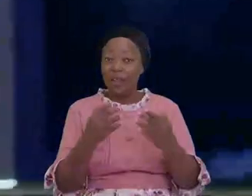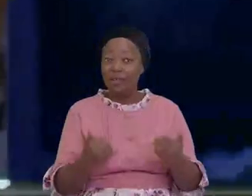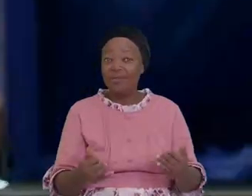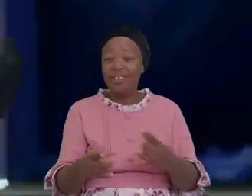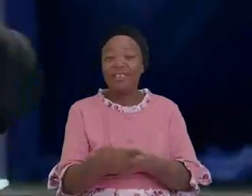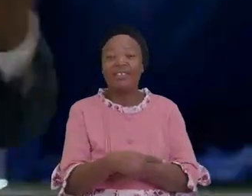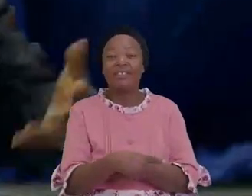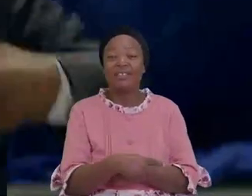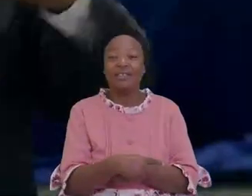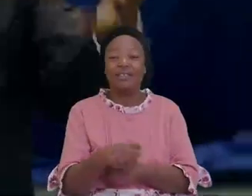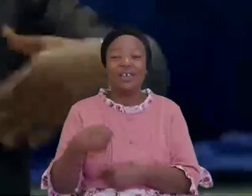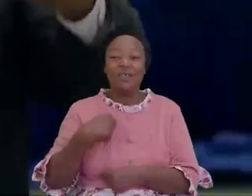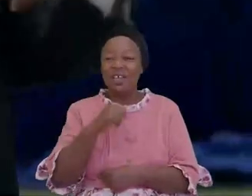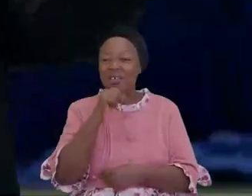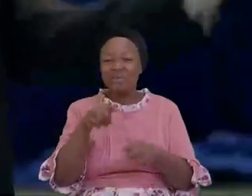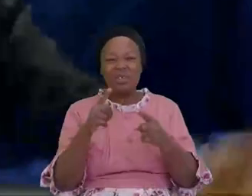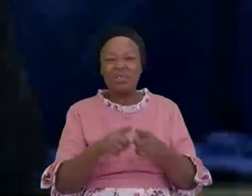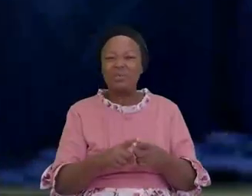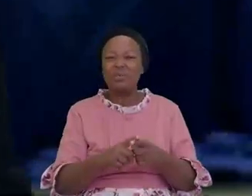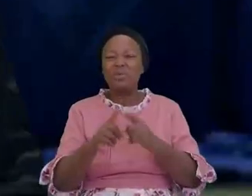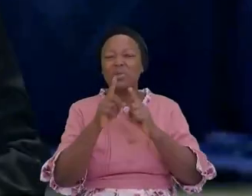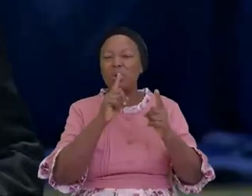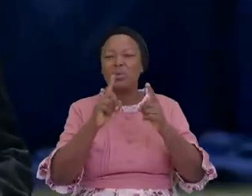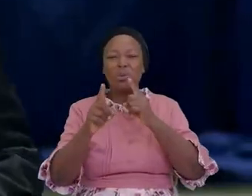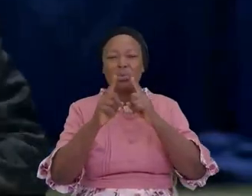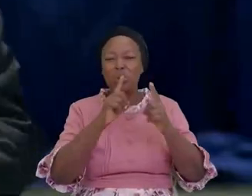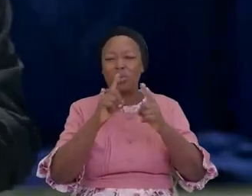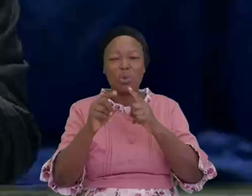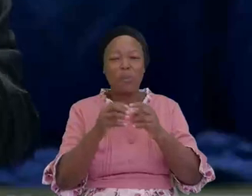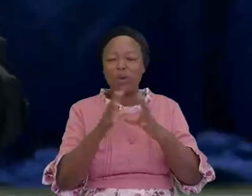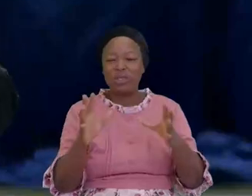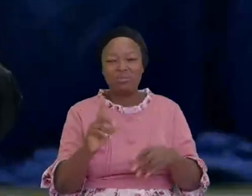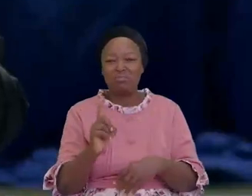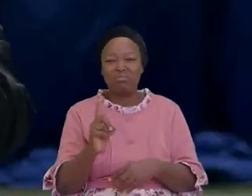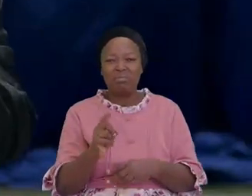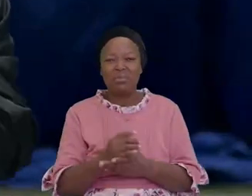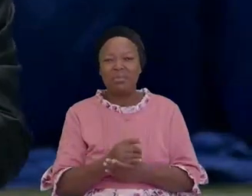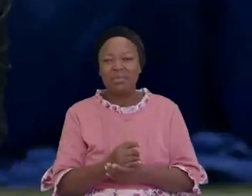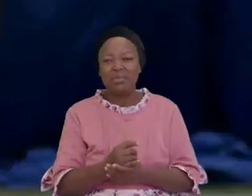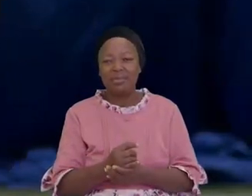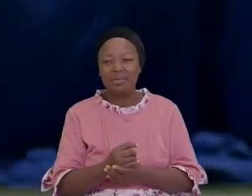Aujourd'hui, nous n'allons pas parler longtemps, hein.